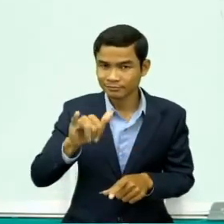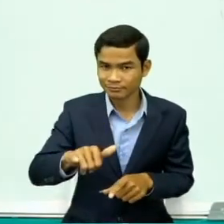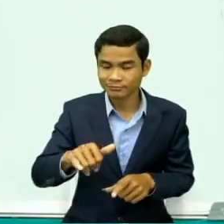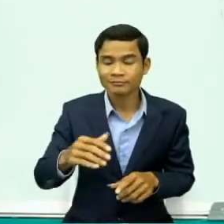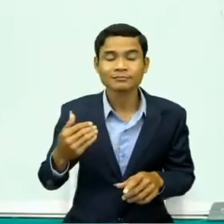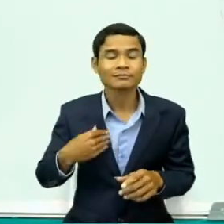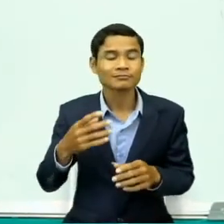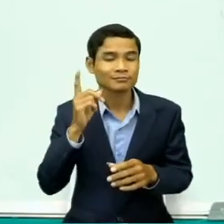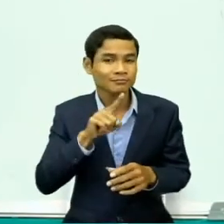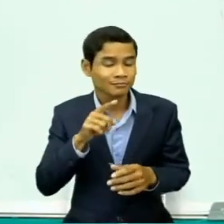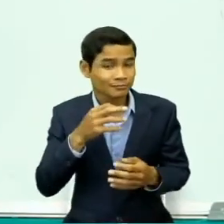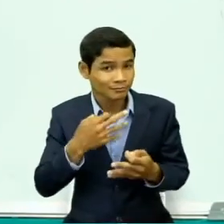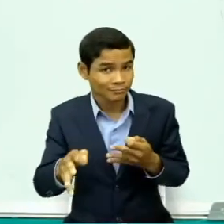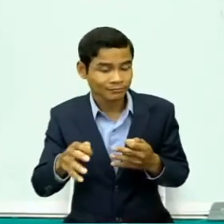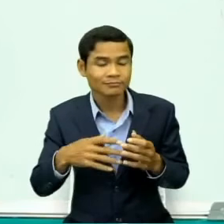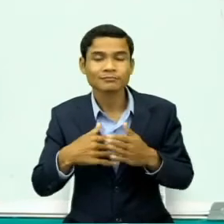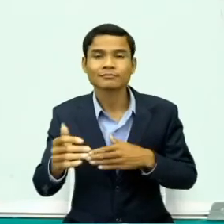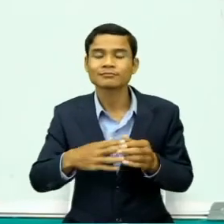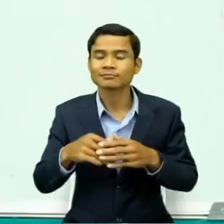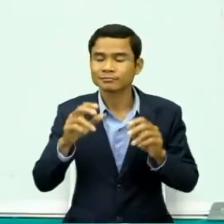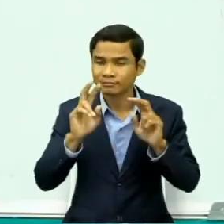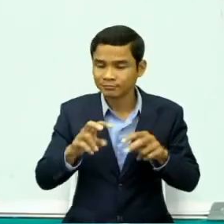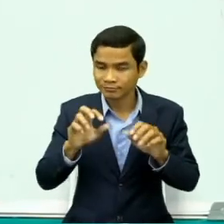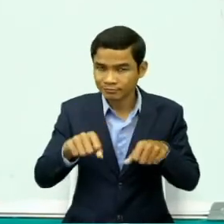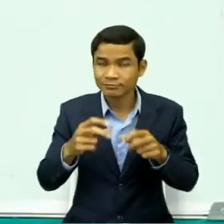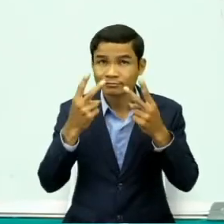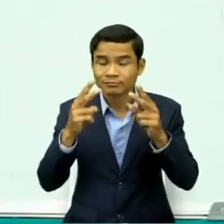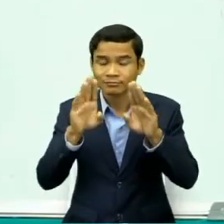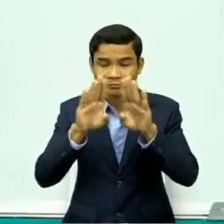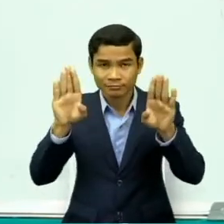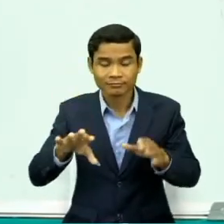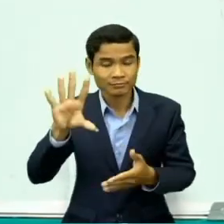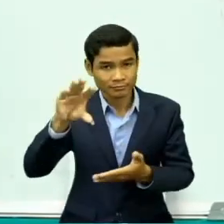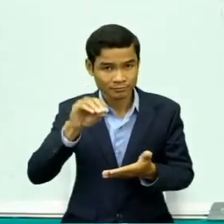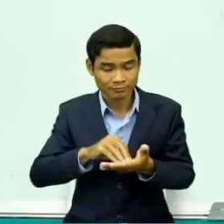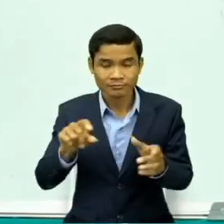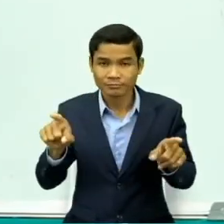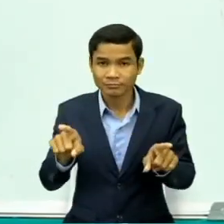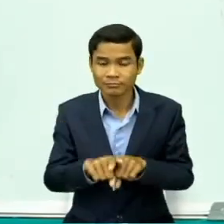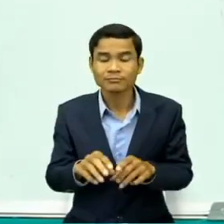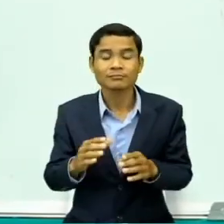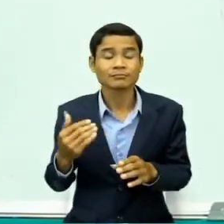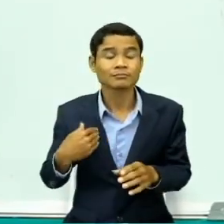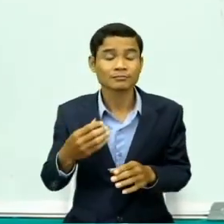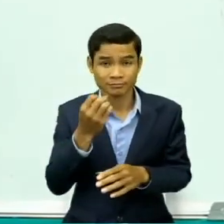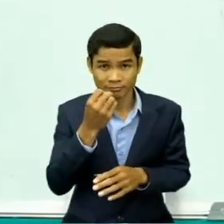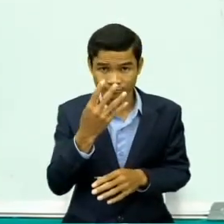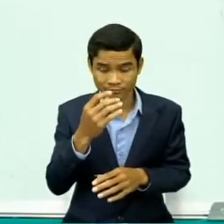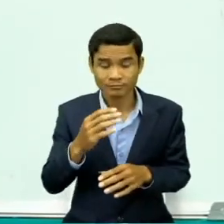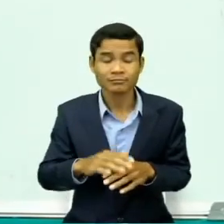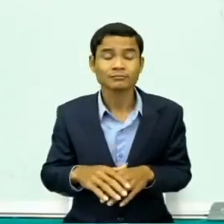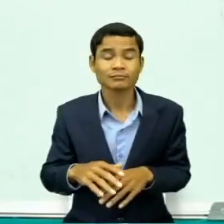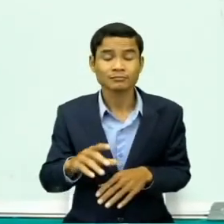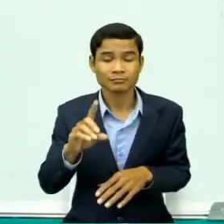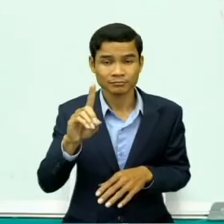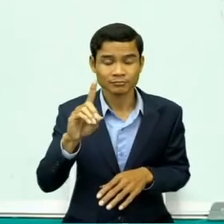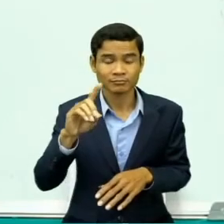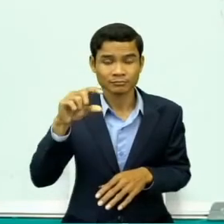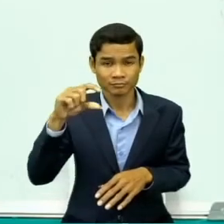rơi ai trầm trời đây nhạc rung này lửa đa khiệt ná chà các nghe cư mình là sổ phó chừng